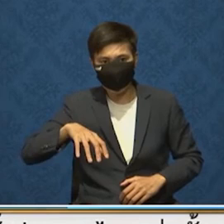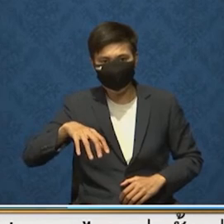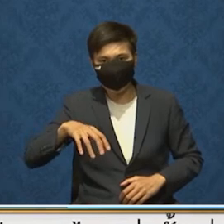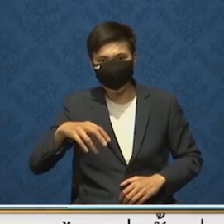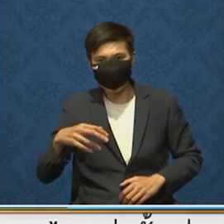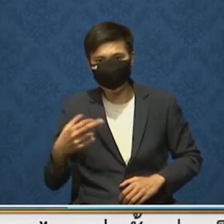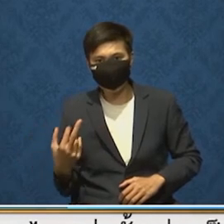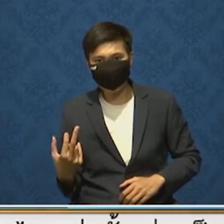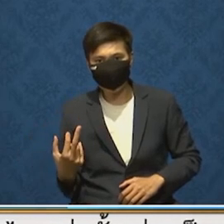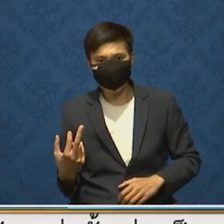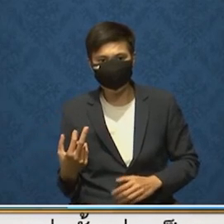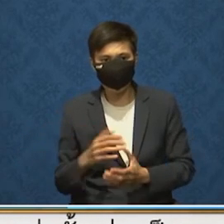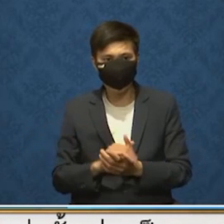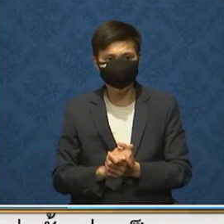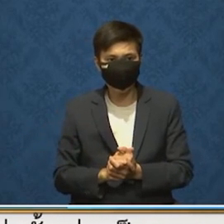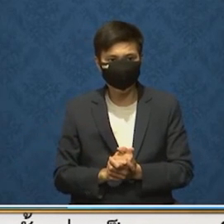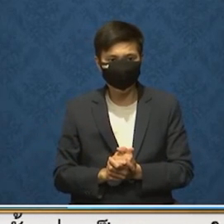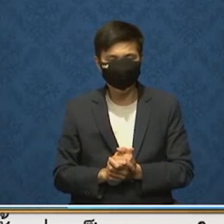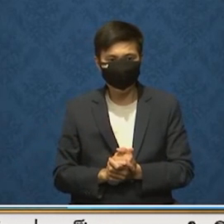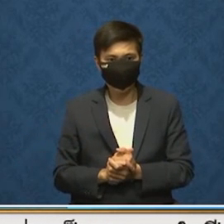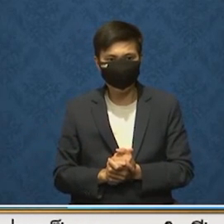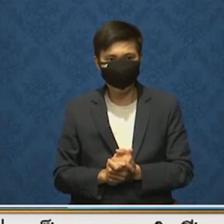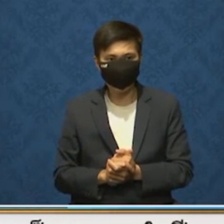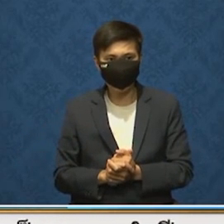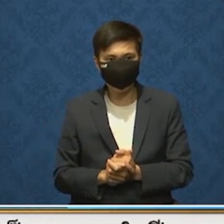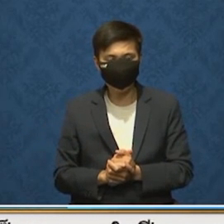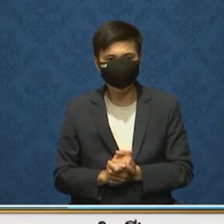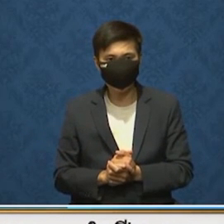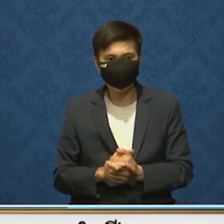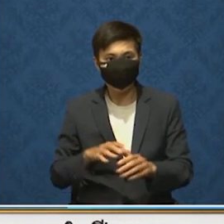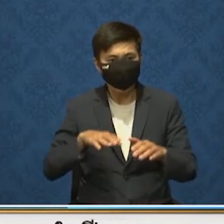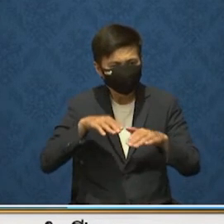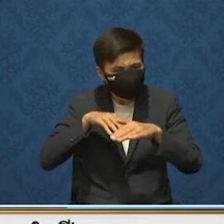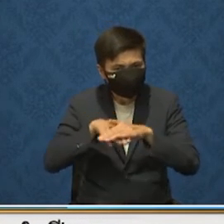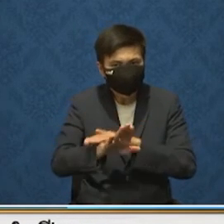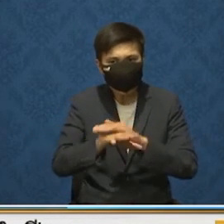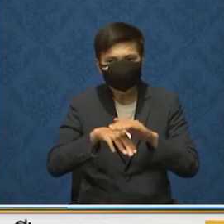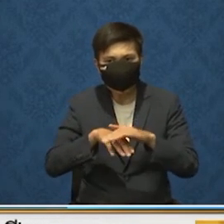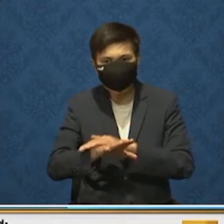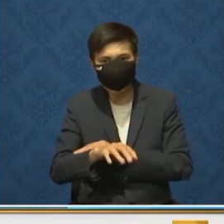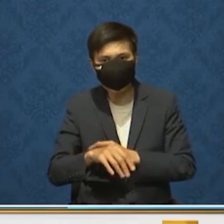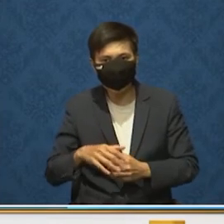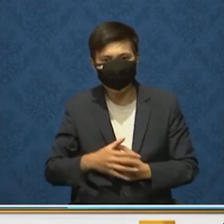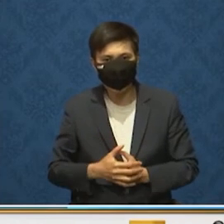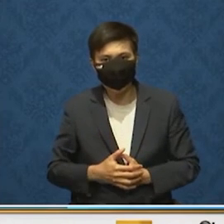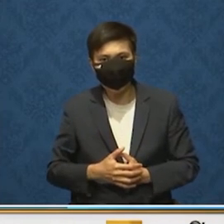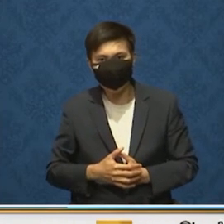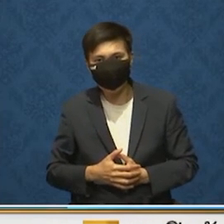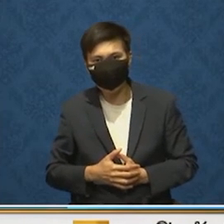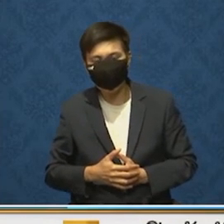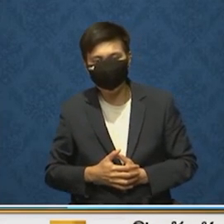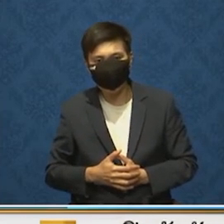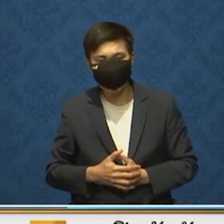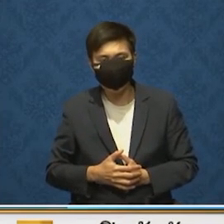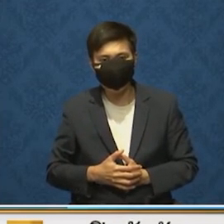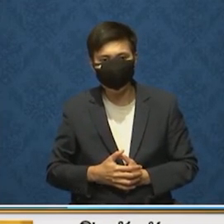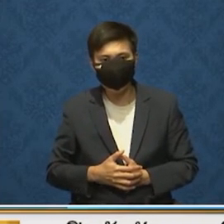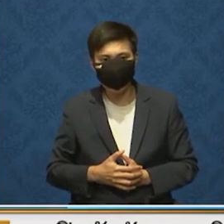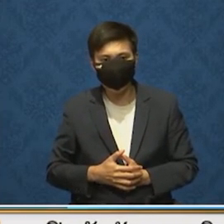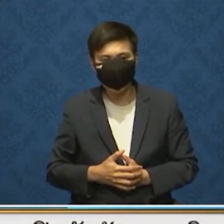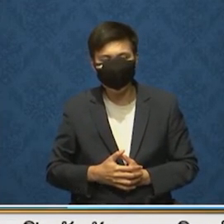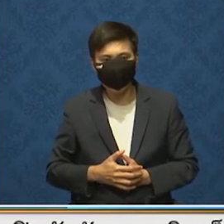หน่อยนะครับ็นไครับต้องหนีมบทมาบุกบ้าน หูสุขสุหลุบหนีออกนอกประเทศ